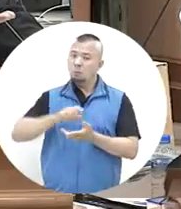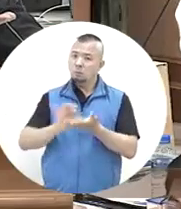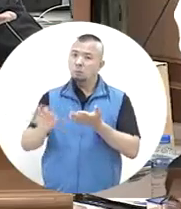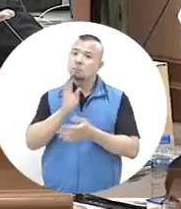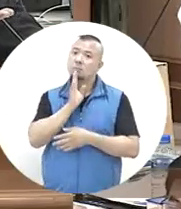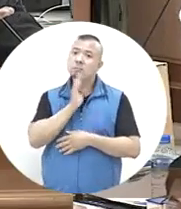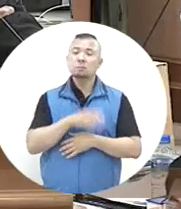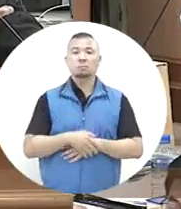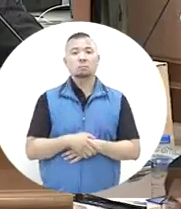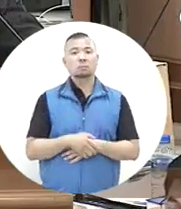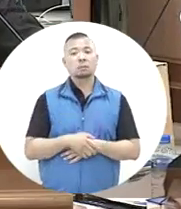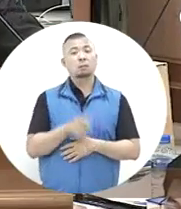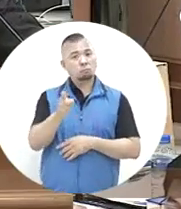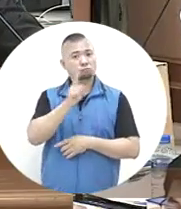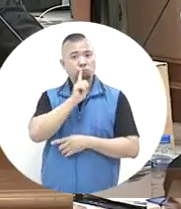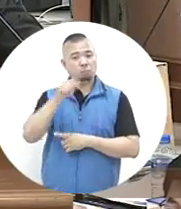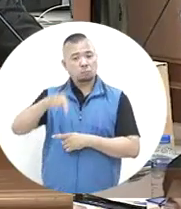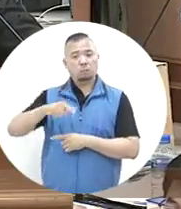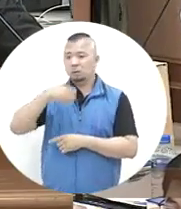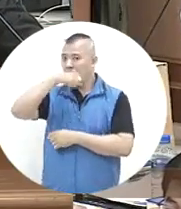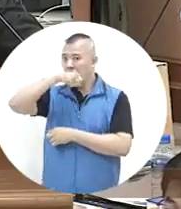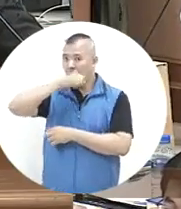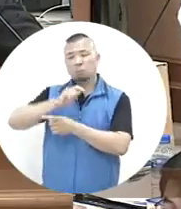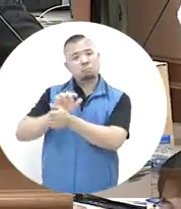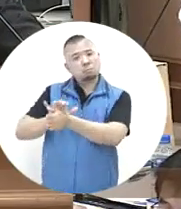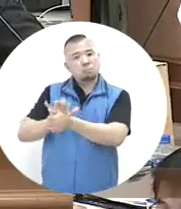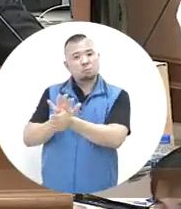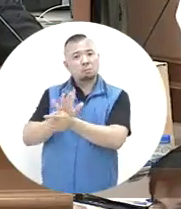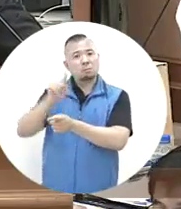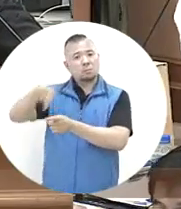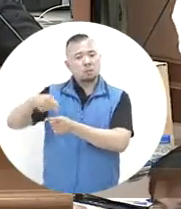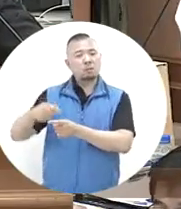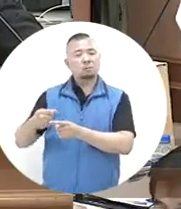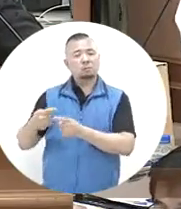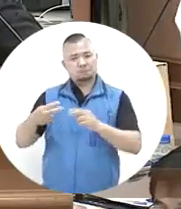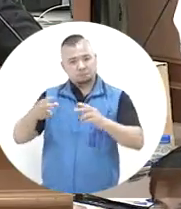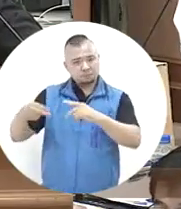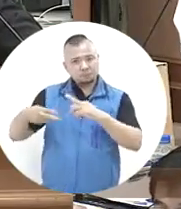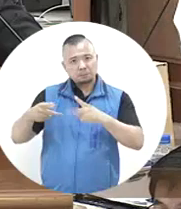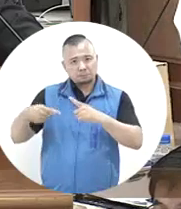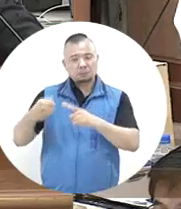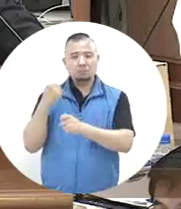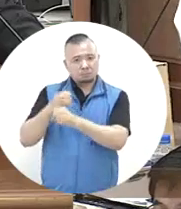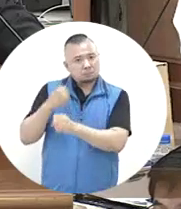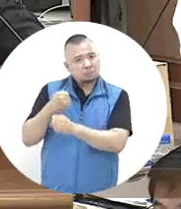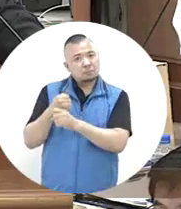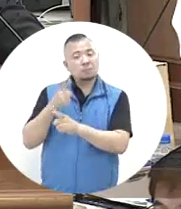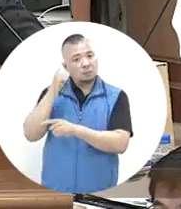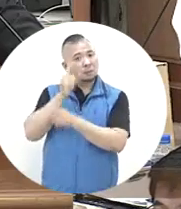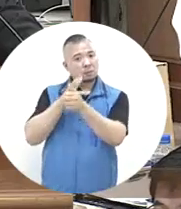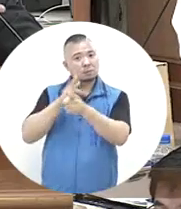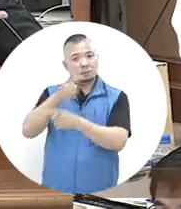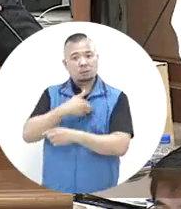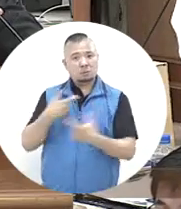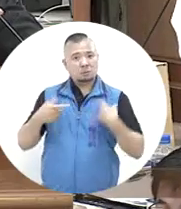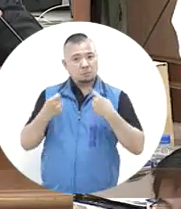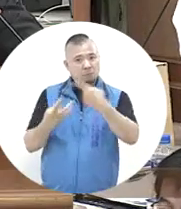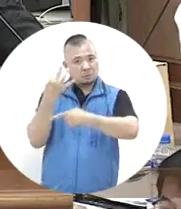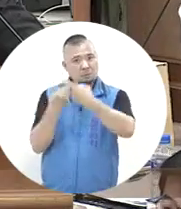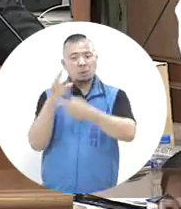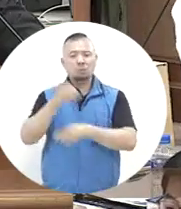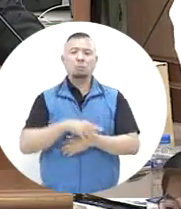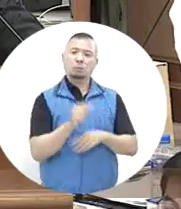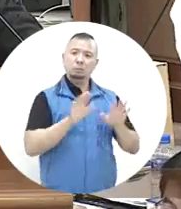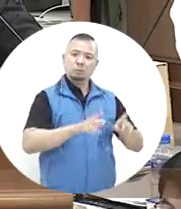长 啊， 因为你说你要为台湾做更多的事情啊，所以我要问你，你的能源配比里面有没有核电？ 现在就在用核